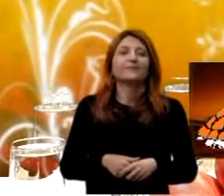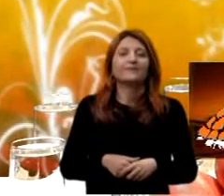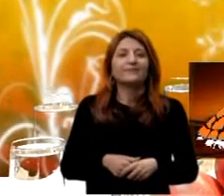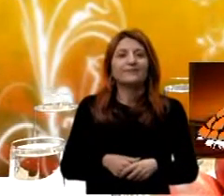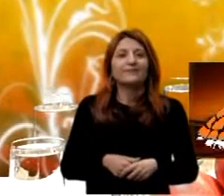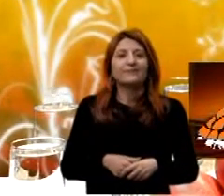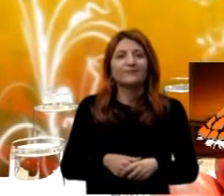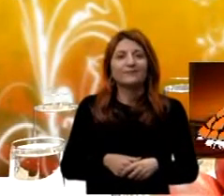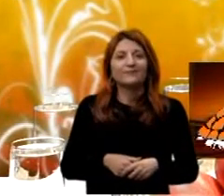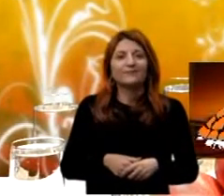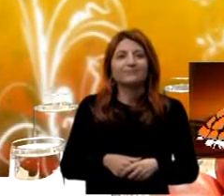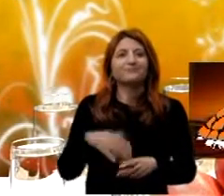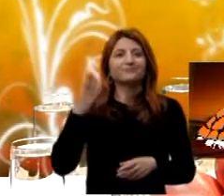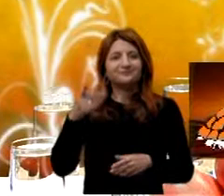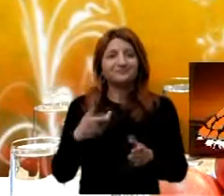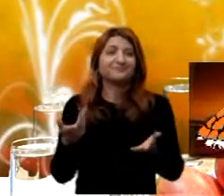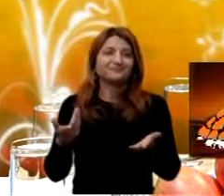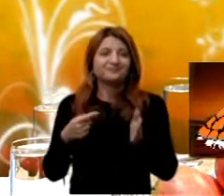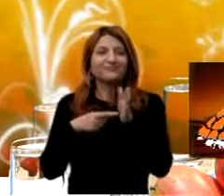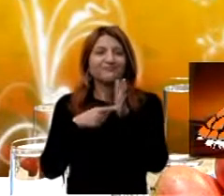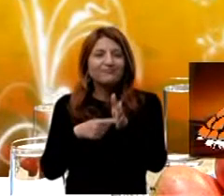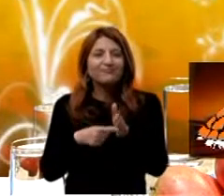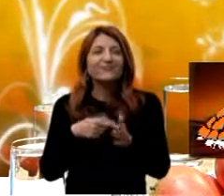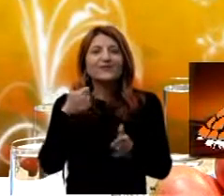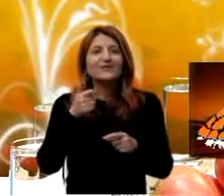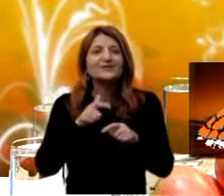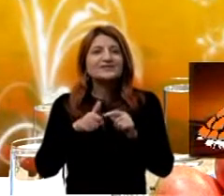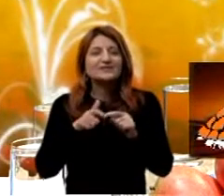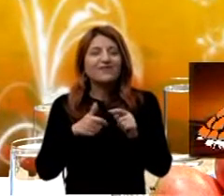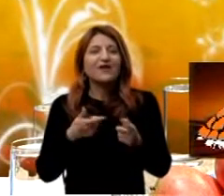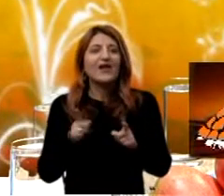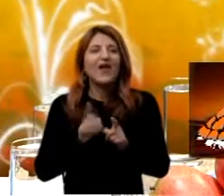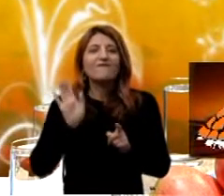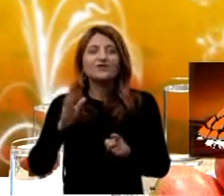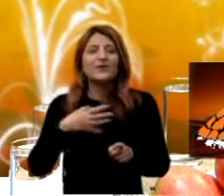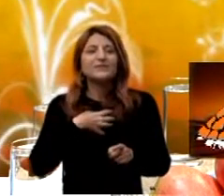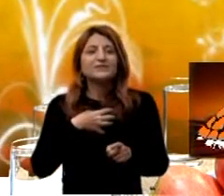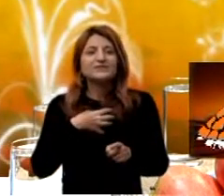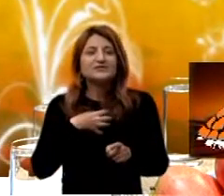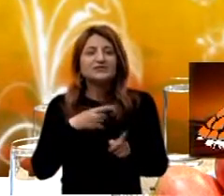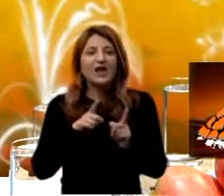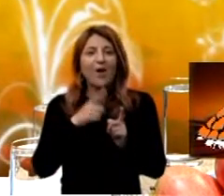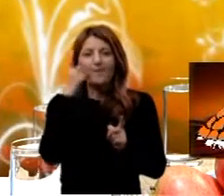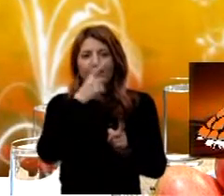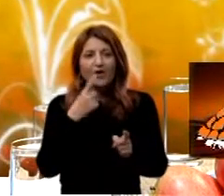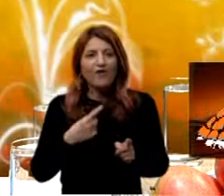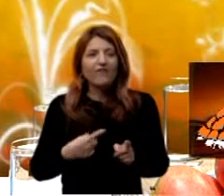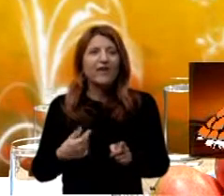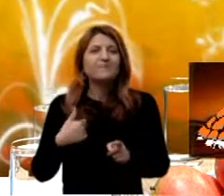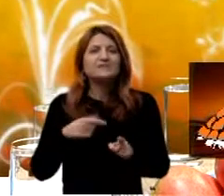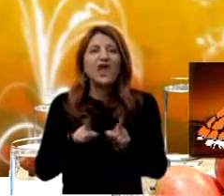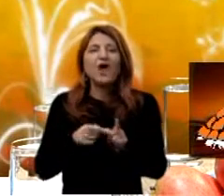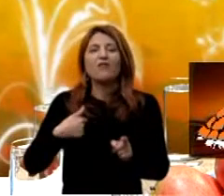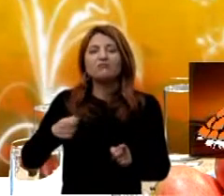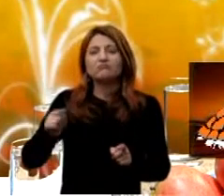Evo, vi pokazujete još jednu stvar. Možda vas je taknula u psihološki profil vaše, a to je mi se svi nešto bojimo starosti.